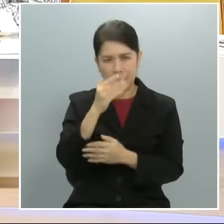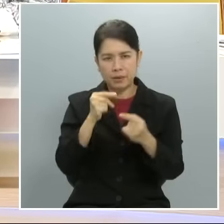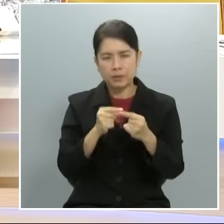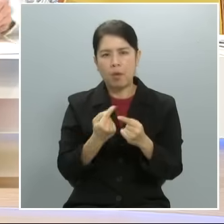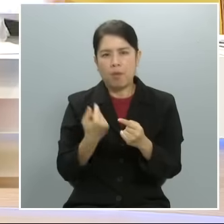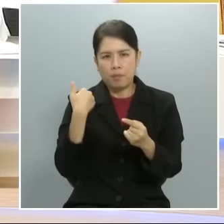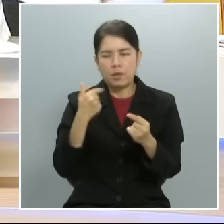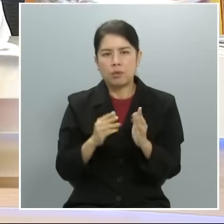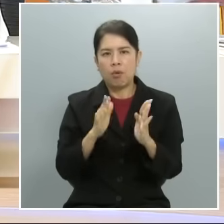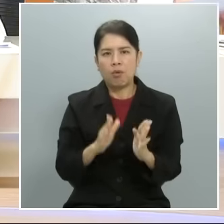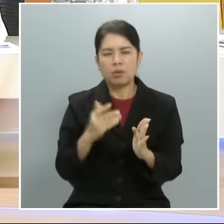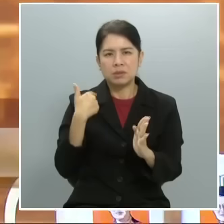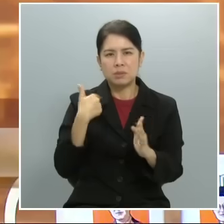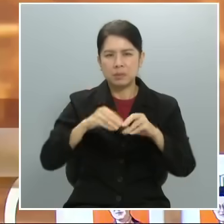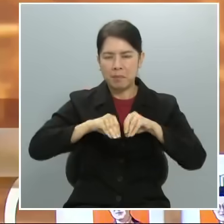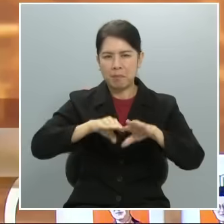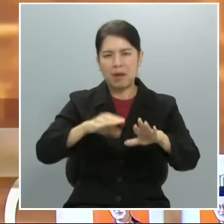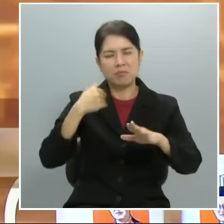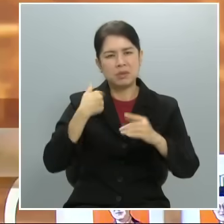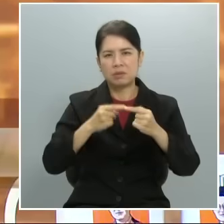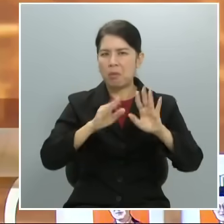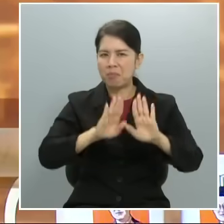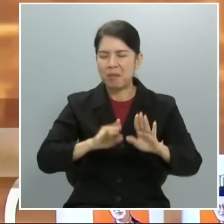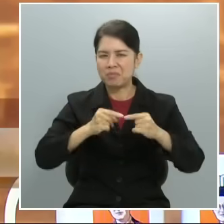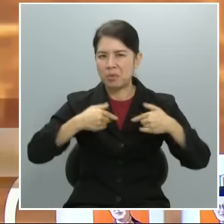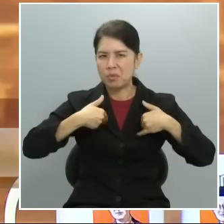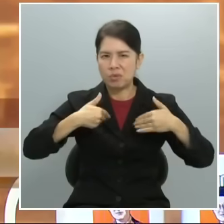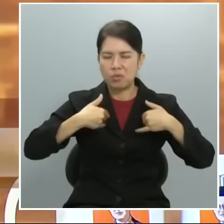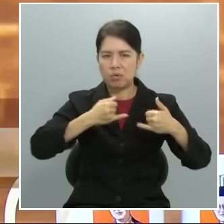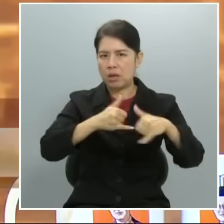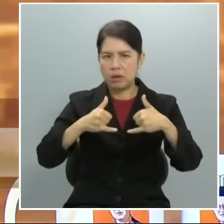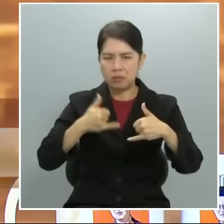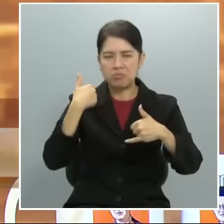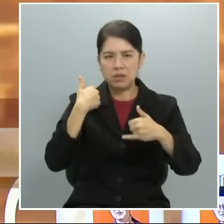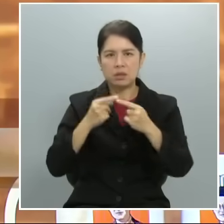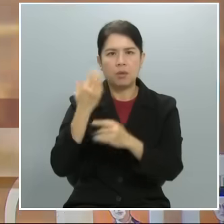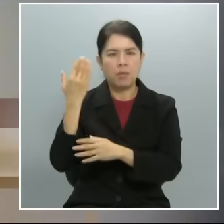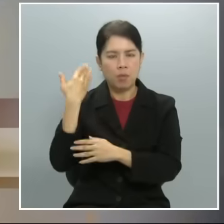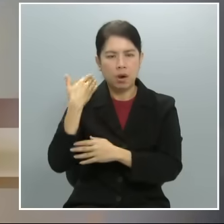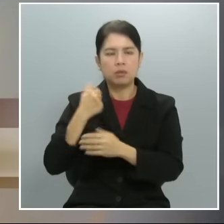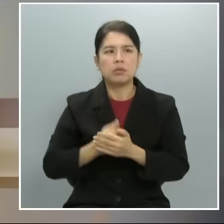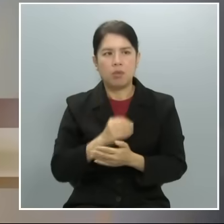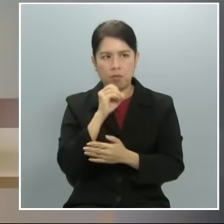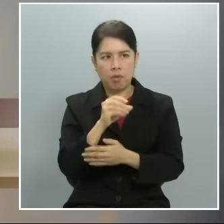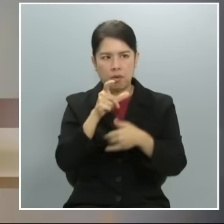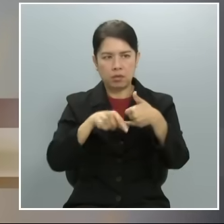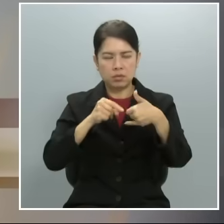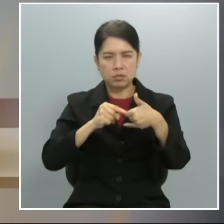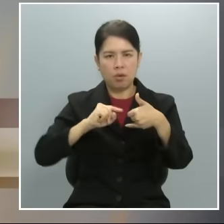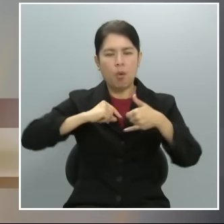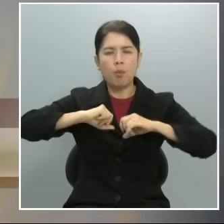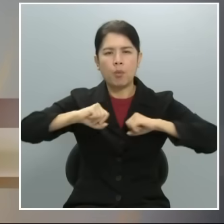มาทำเป็นเรื่องเล่นเมื่อวานนี้มีการแชร์เรื่องราวจากเพจเลกระบุว่าวัยรุ่นคนหนึ